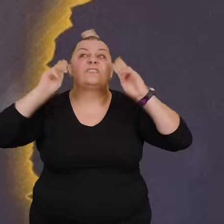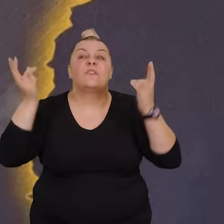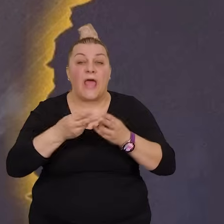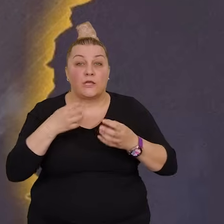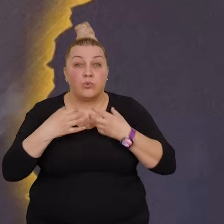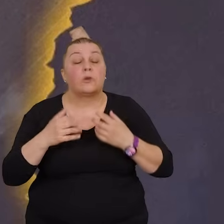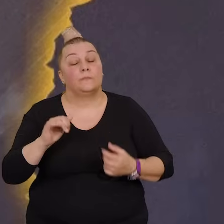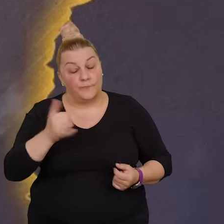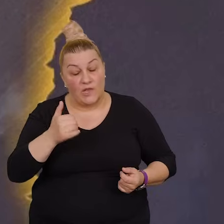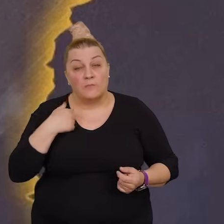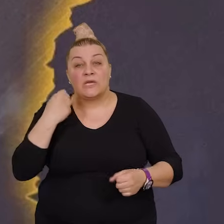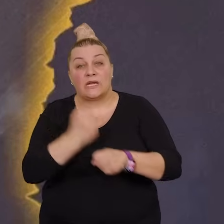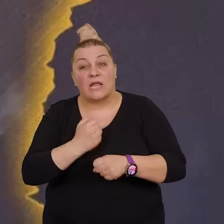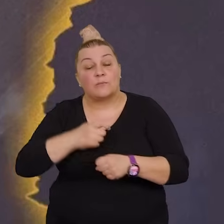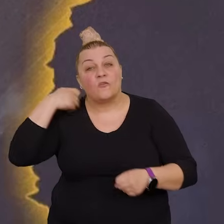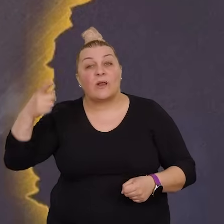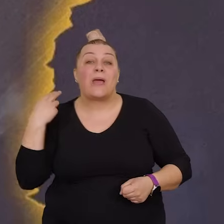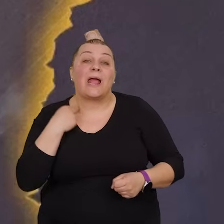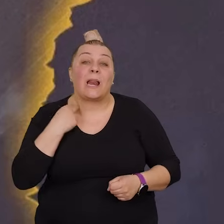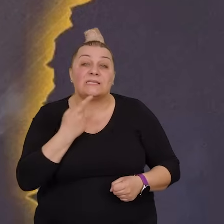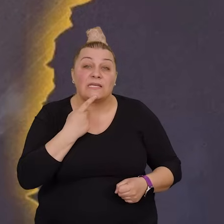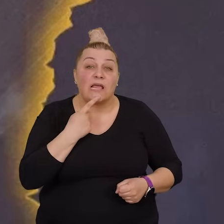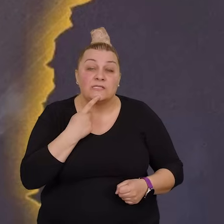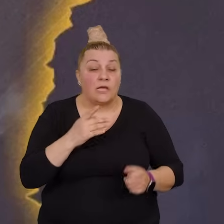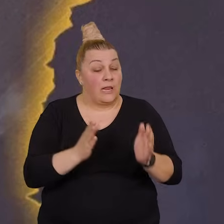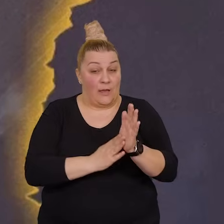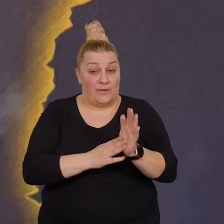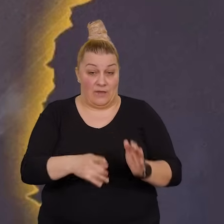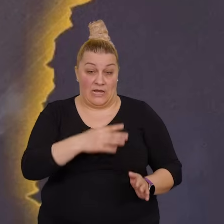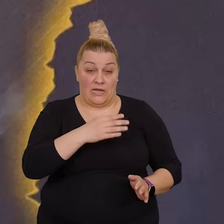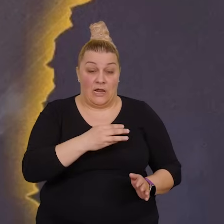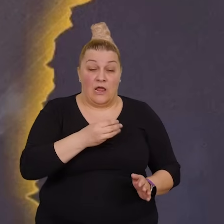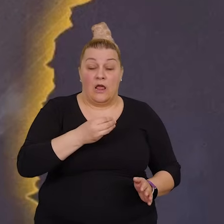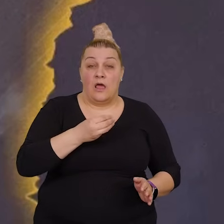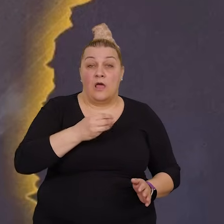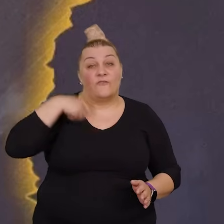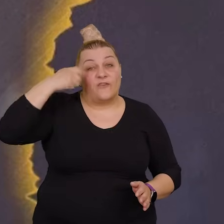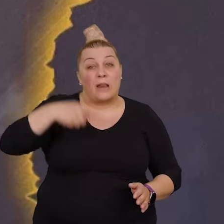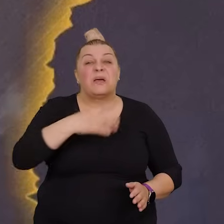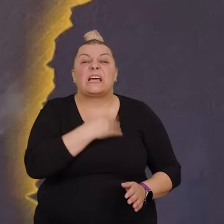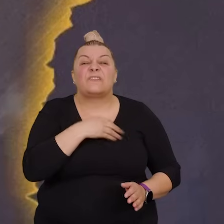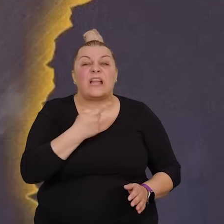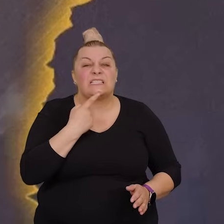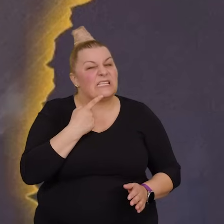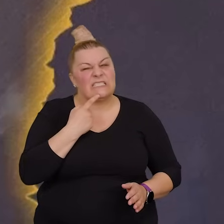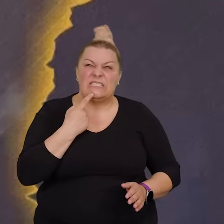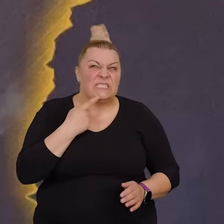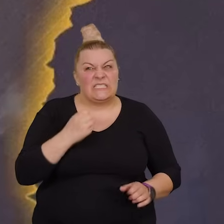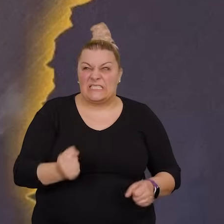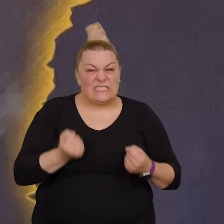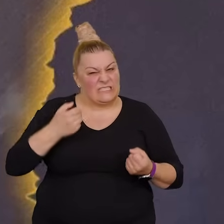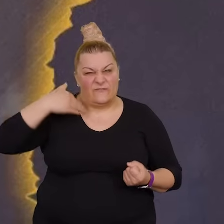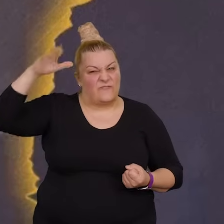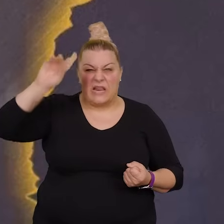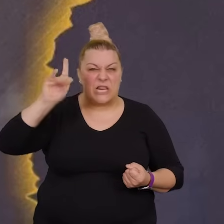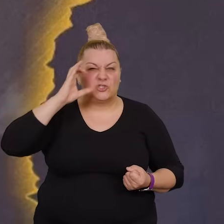Mi radimo taj film na engleskom jeziku upravo zato, jer ako napravite film na hrvatskom jeziku, onda je to vrlo sužena mogućnost da ga se gleda izvan hrvatskog jezičnog područja. A meni je